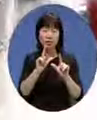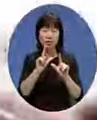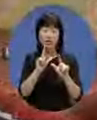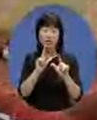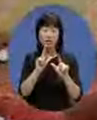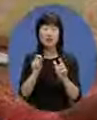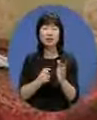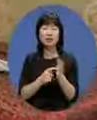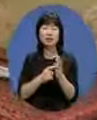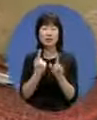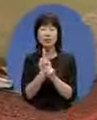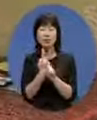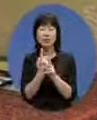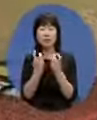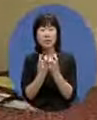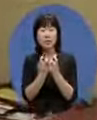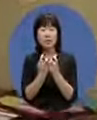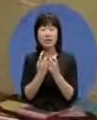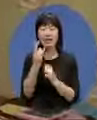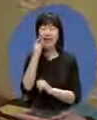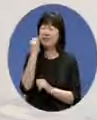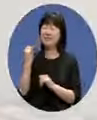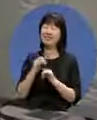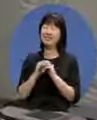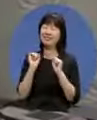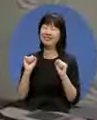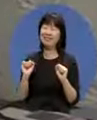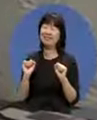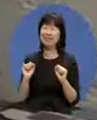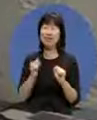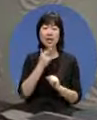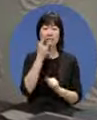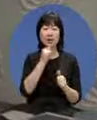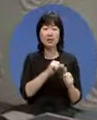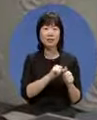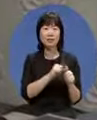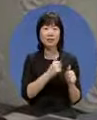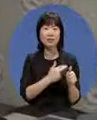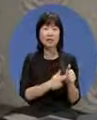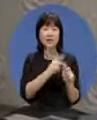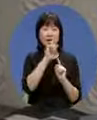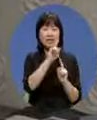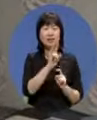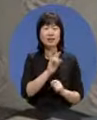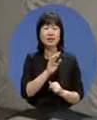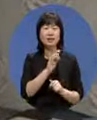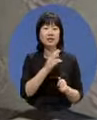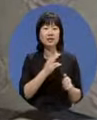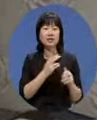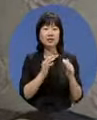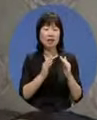솔루션 어머 안녕하세요 모코 전문가 이선생님의